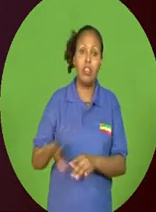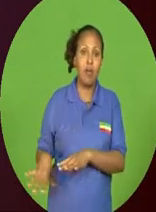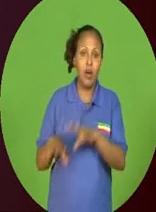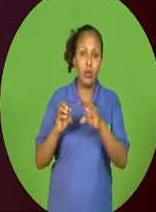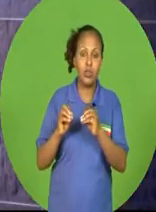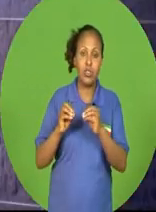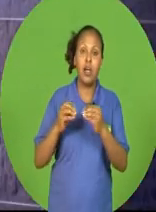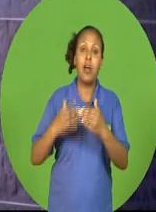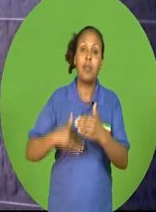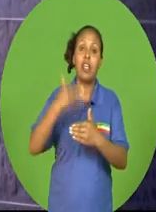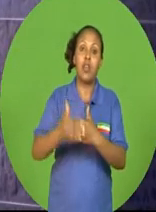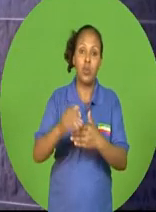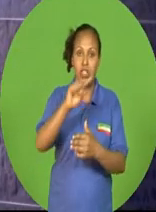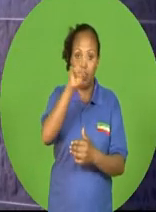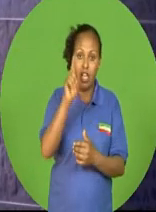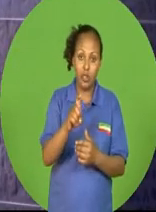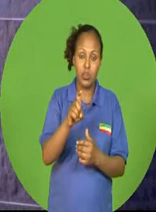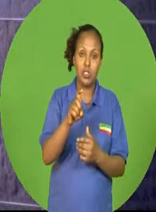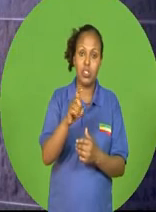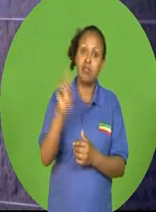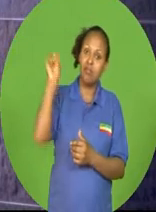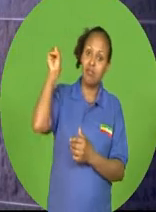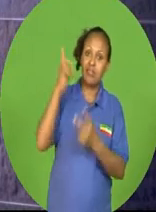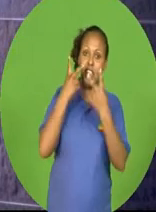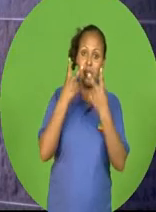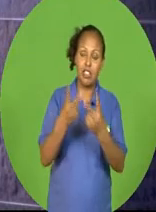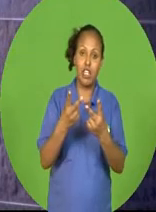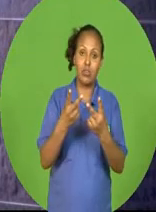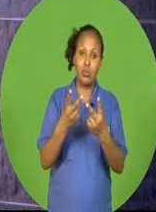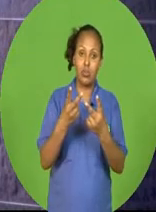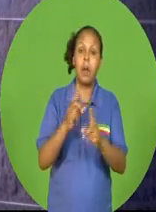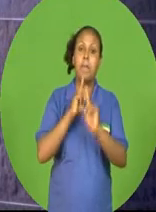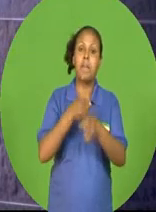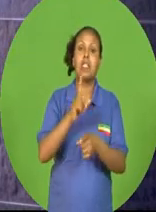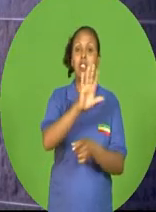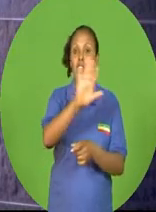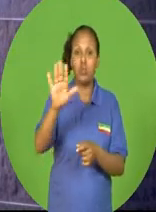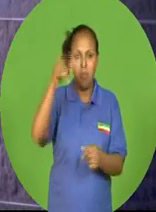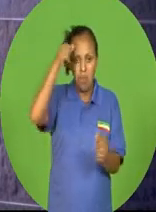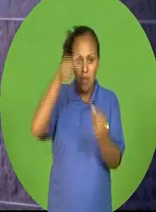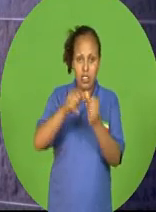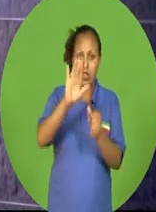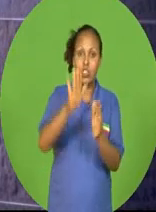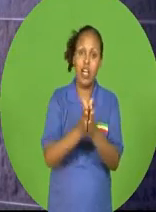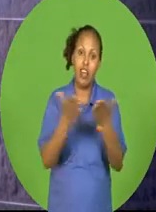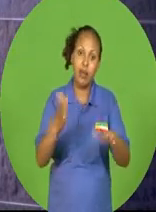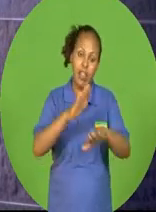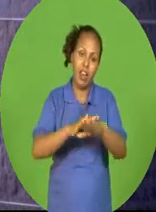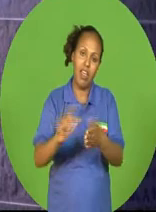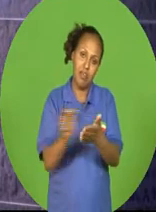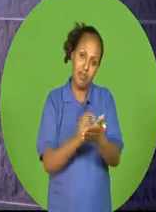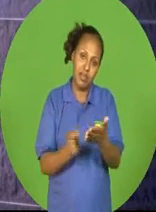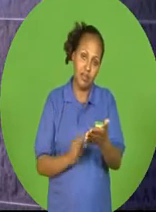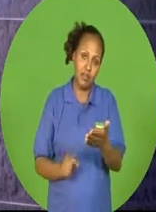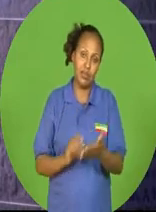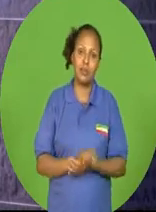ባህሪያት። ተማሪዎች የሚከተሉትን ጥያቄዎች በምስል ማሳያው ላይ ተመልክታችሁ መልሳችሁን